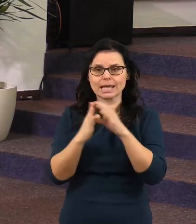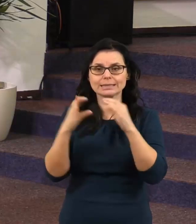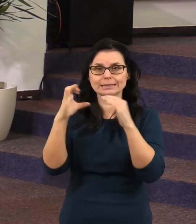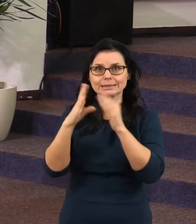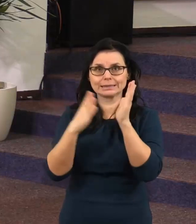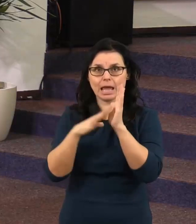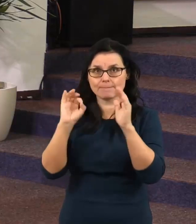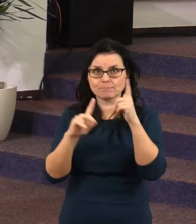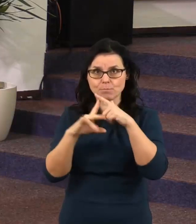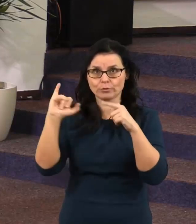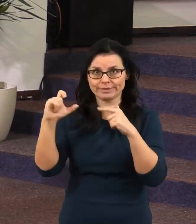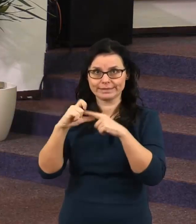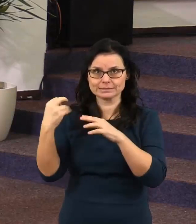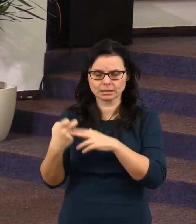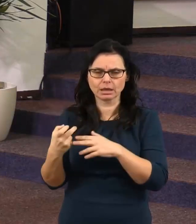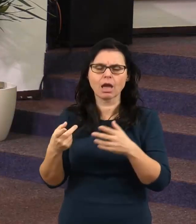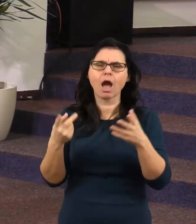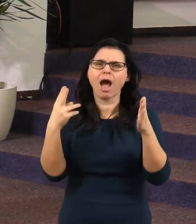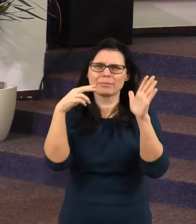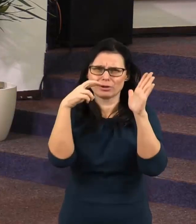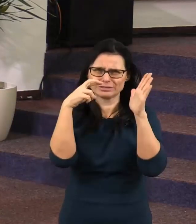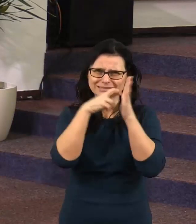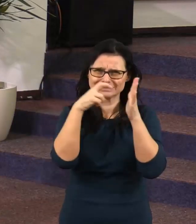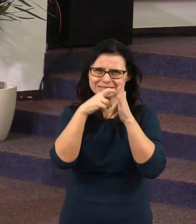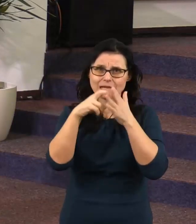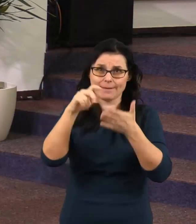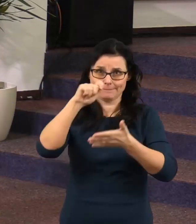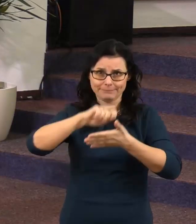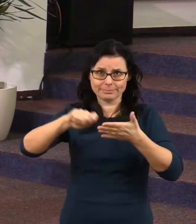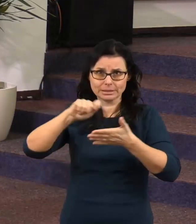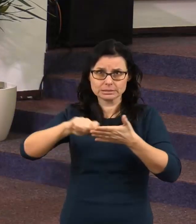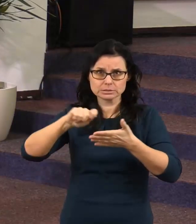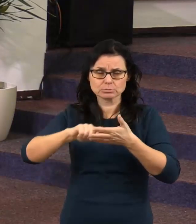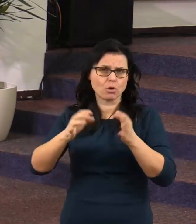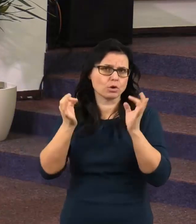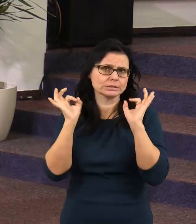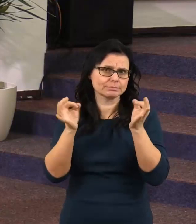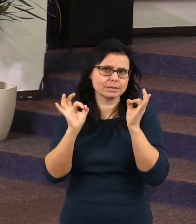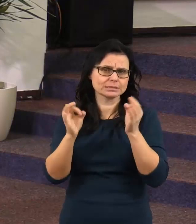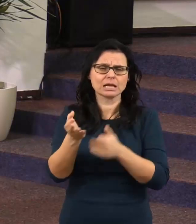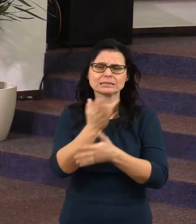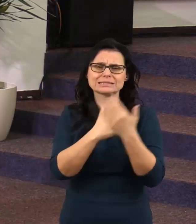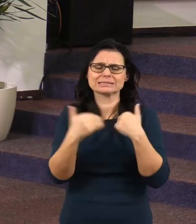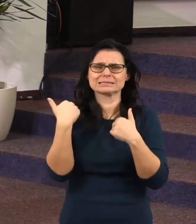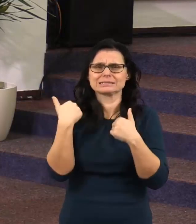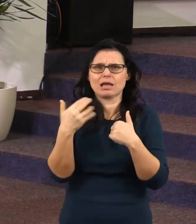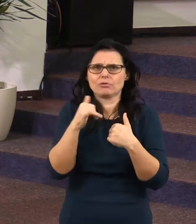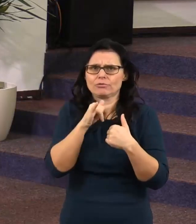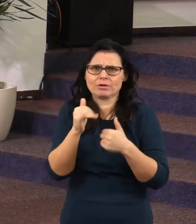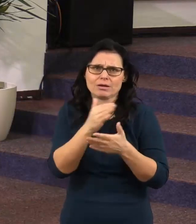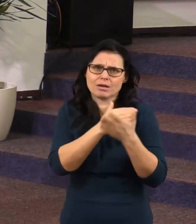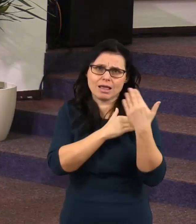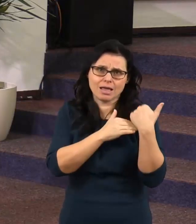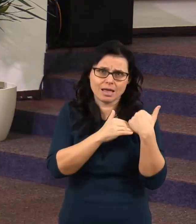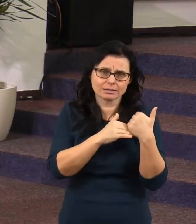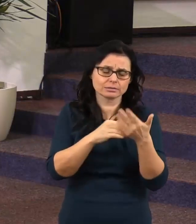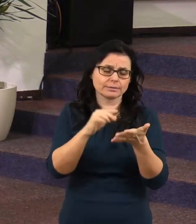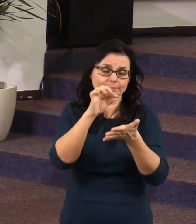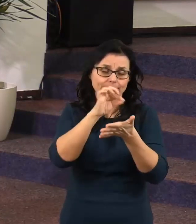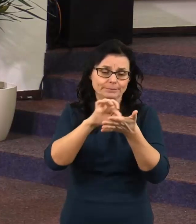Hieroglyfy byly, bylo písmo starověké, a